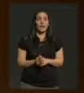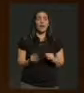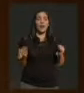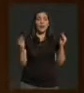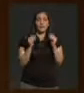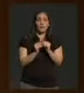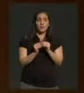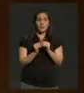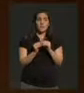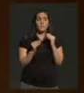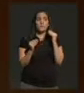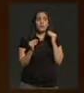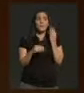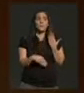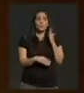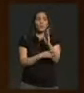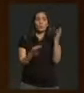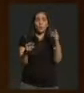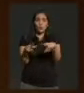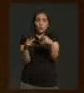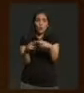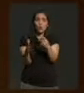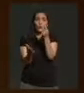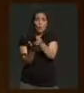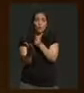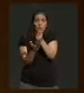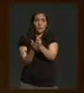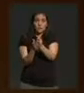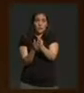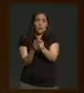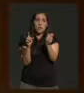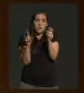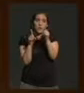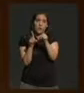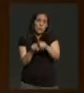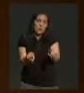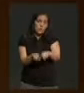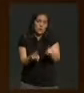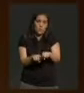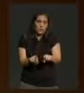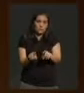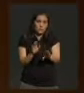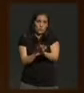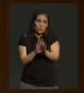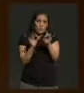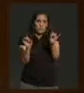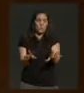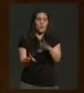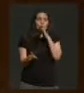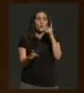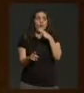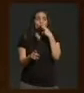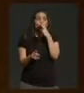Gure barskideek behin baino gehiagotan ahalegin handiak egin dituzte eta zentzuzkoa iruditzen zaigu klubeko